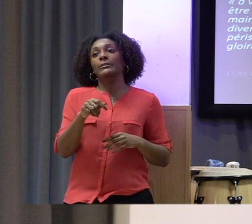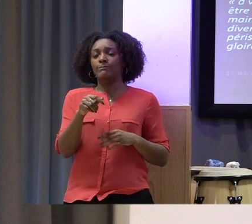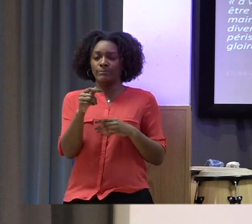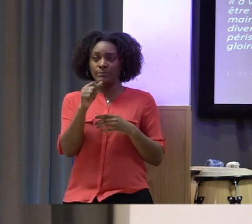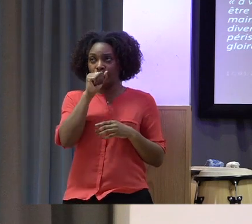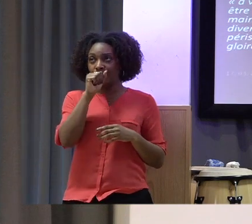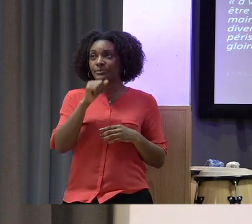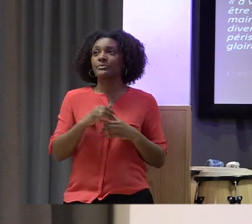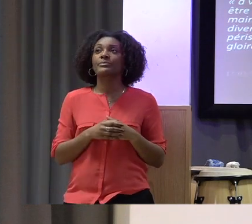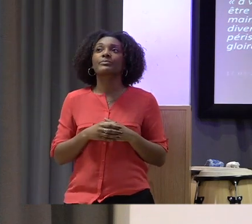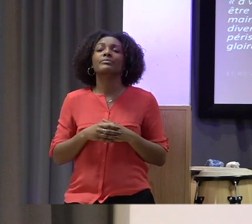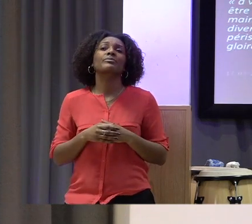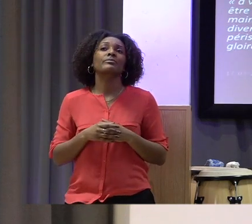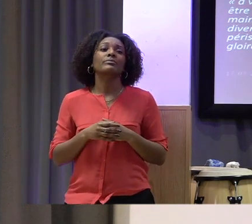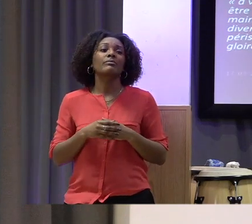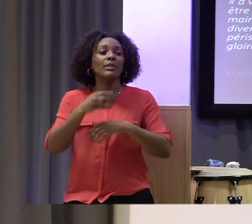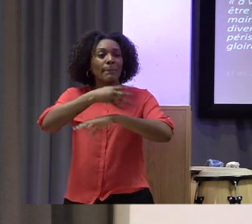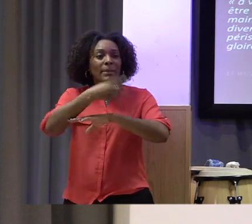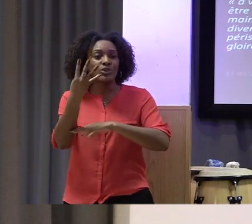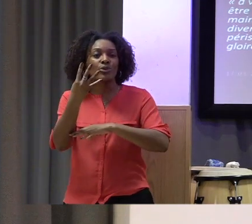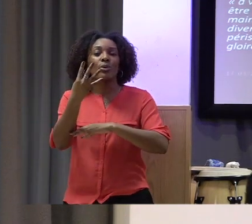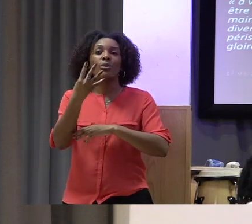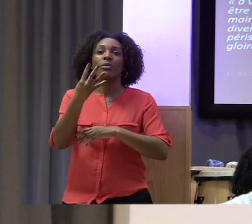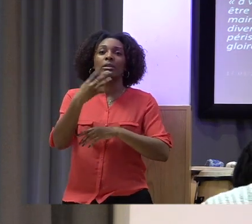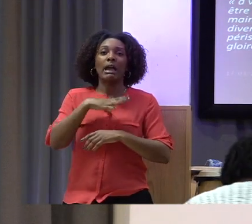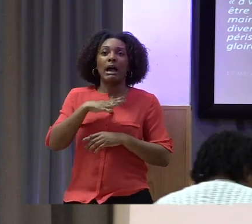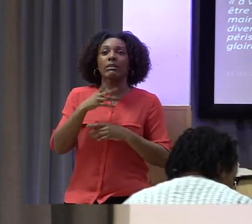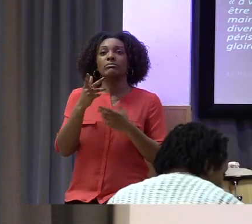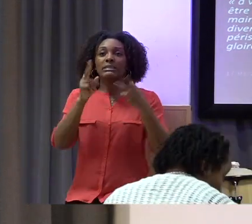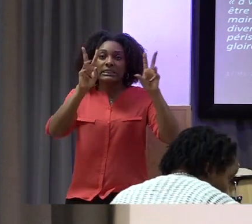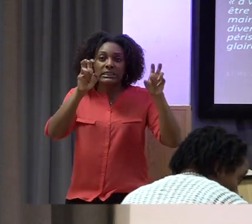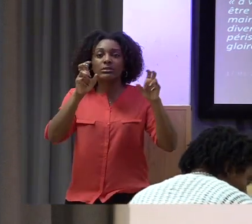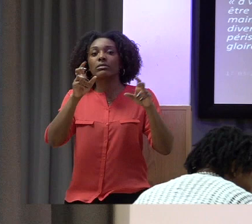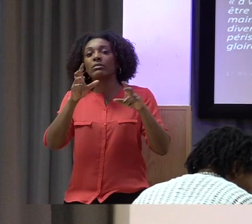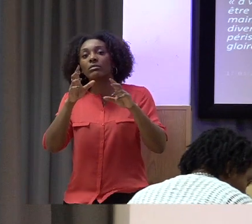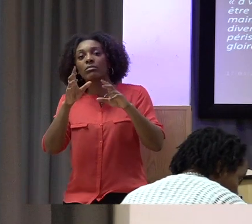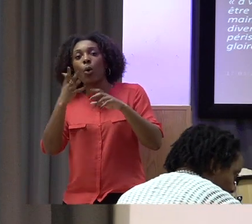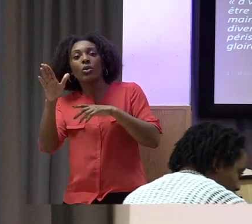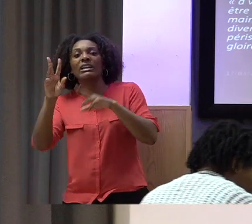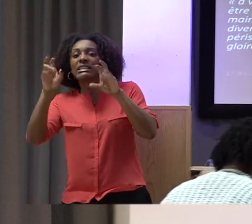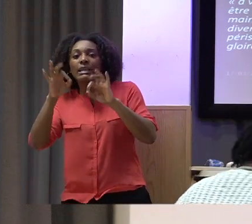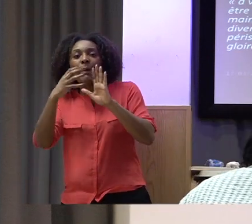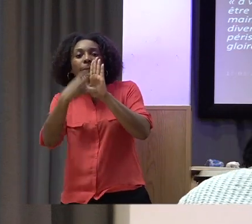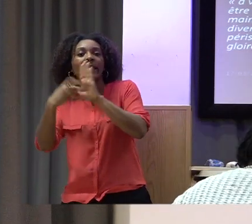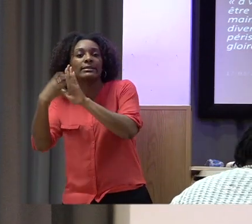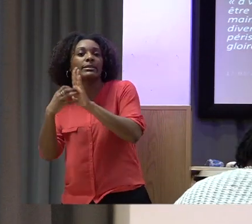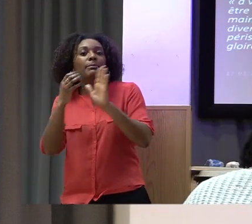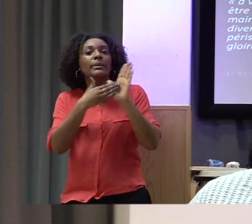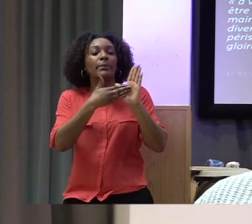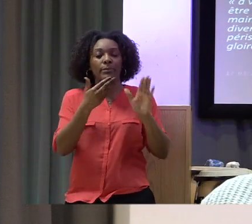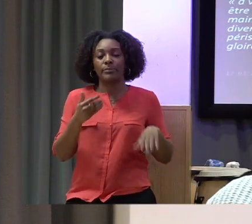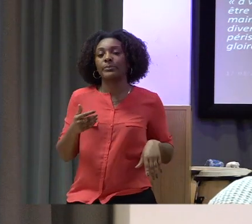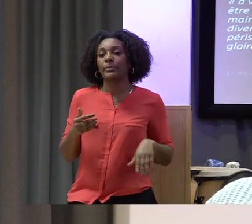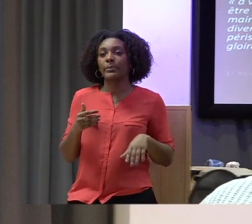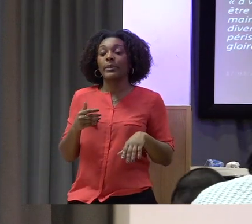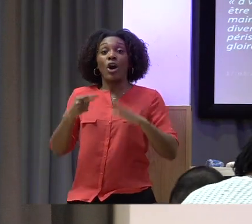versions de la Bible l'indiquent clairement comme titre, d'autres pas. Mais vous allez vous rendre compte qu'une fois que Jésus sort de